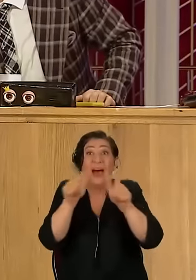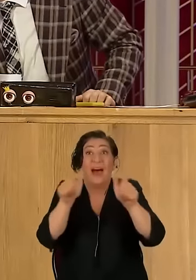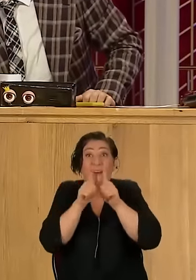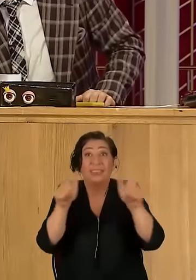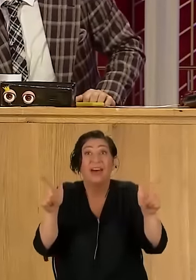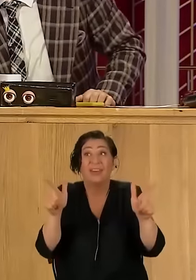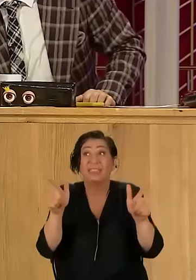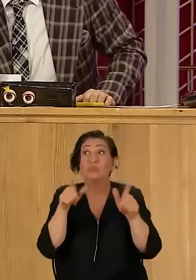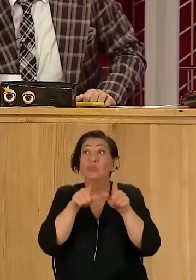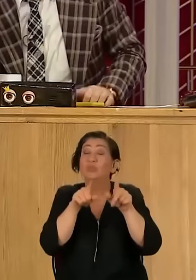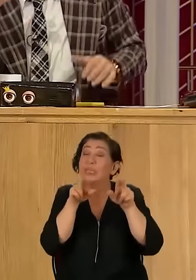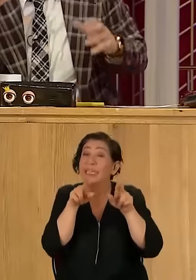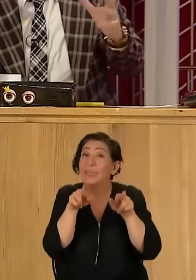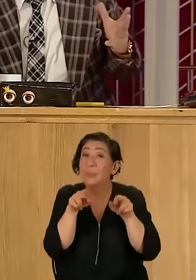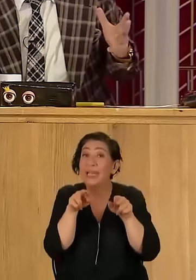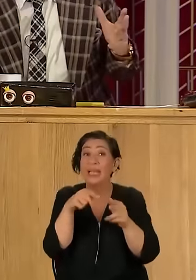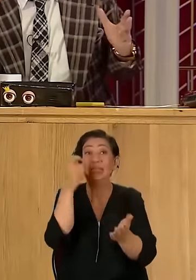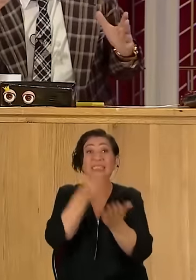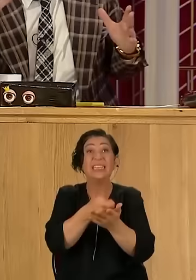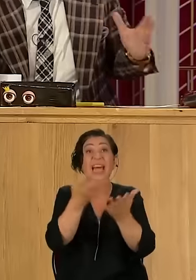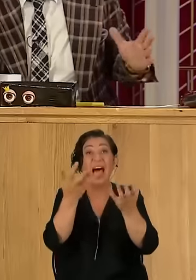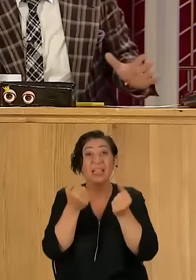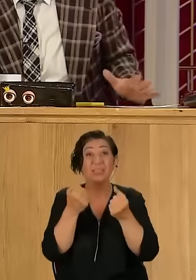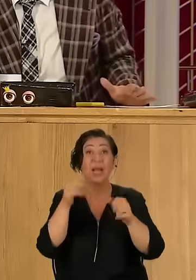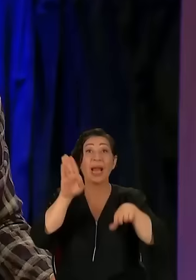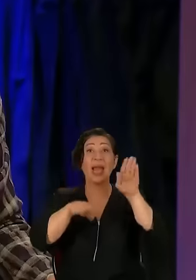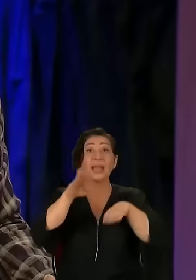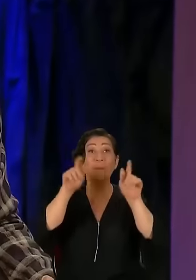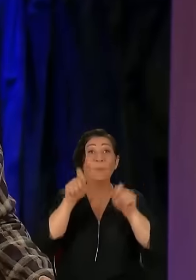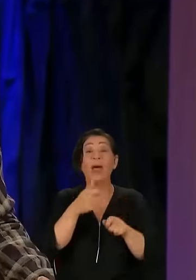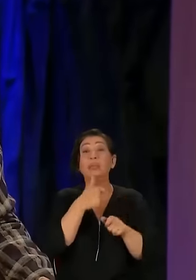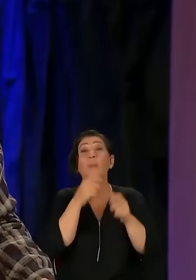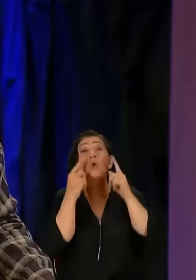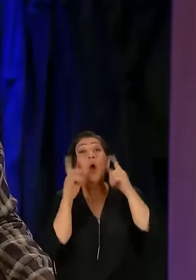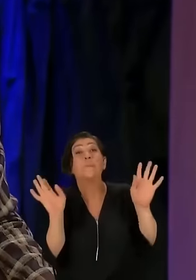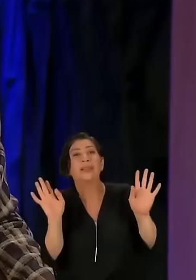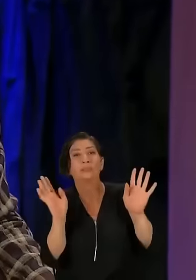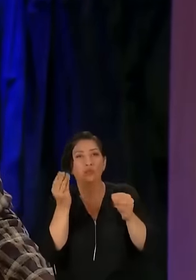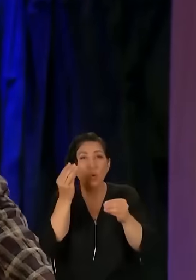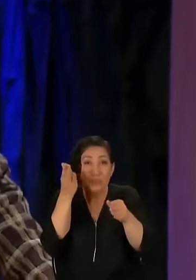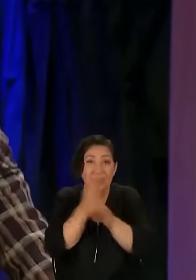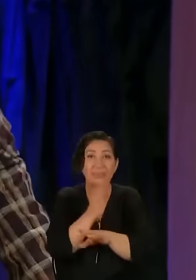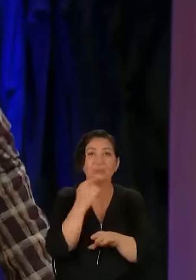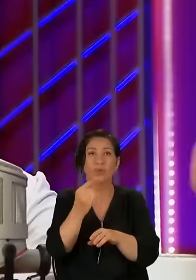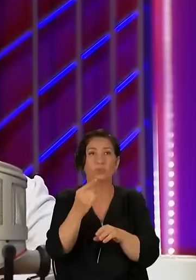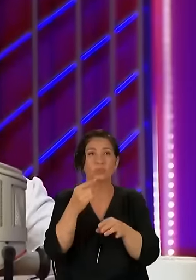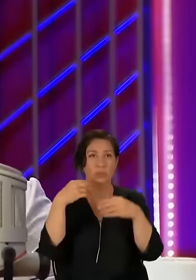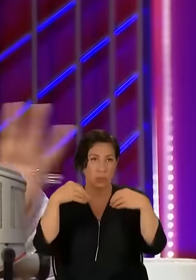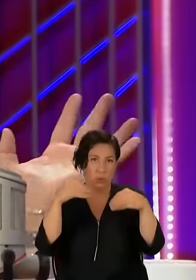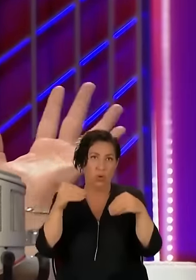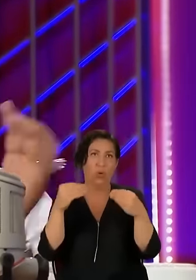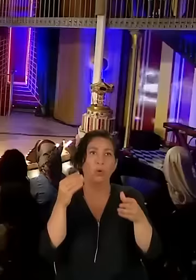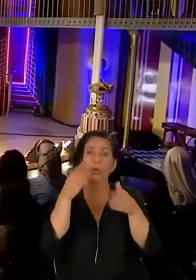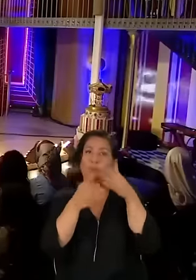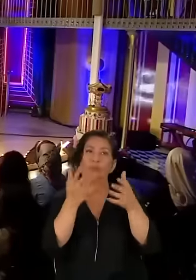avaz ve bu kadar hani satın aldıracak gibi tanıtım yapan adam görmedim. Çok ciddi söylüyorum. Ve satılıyor.